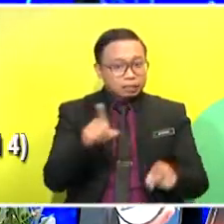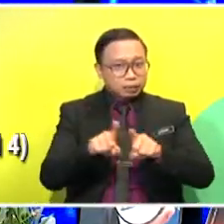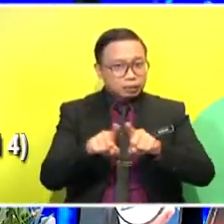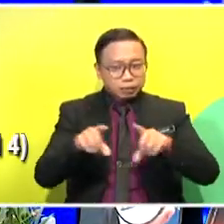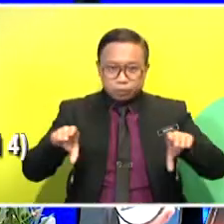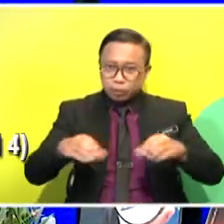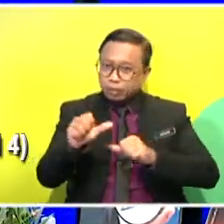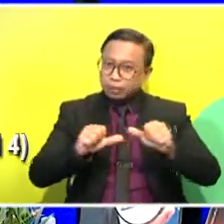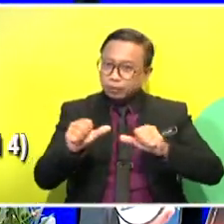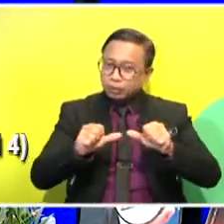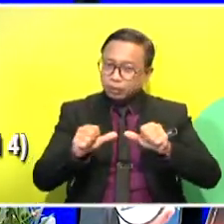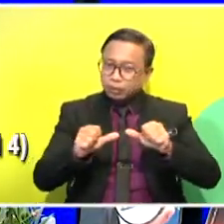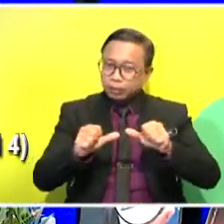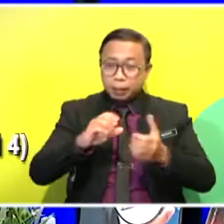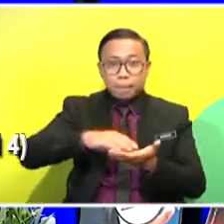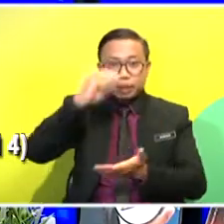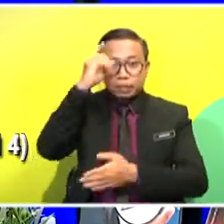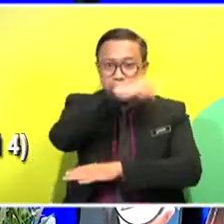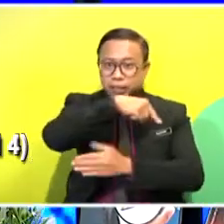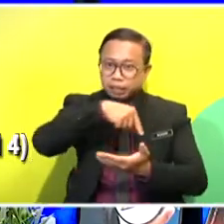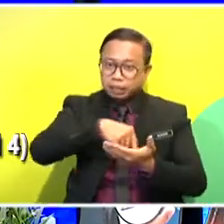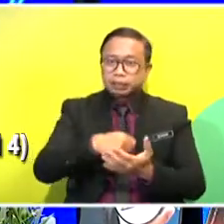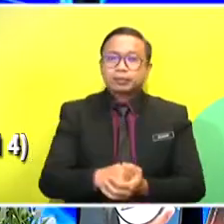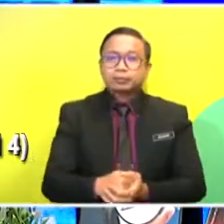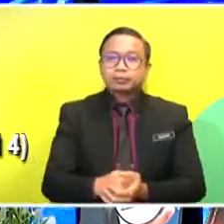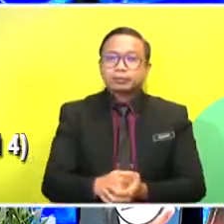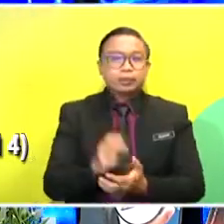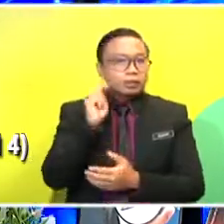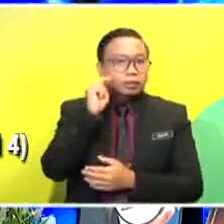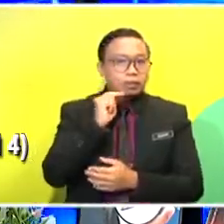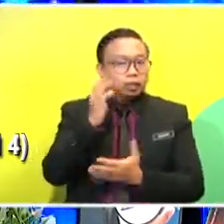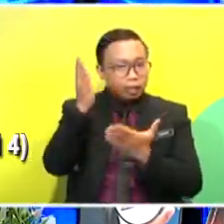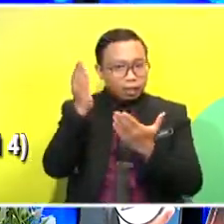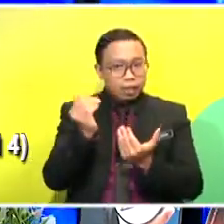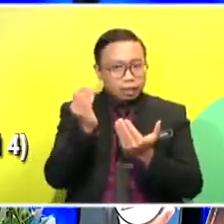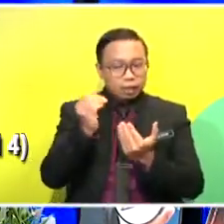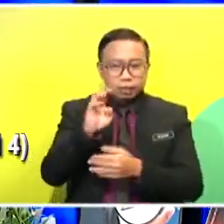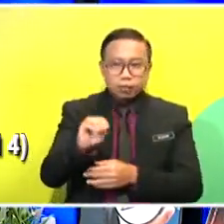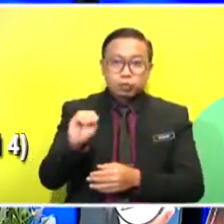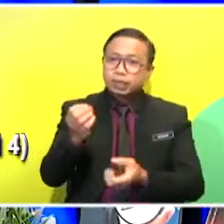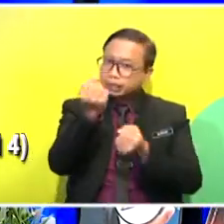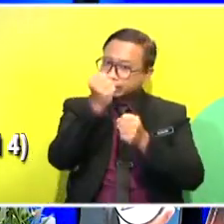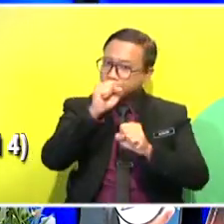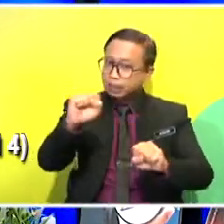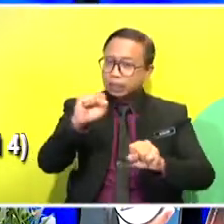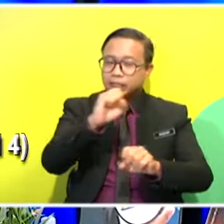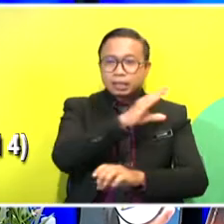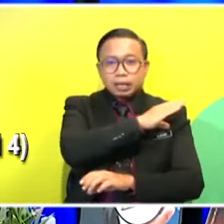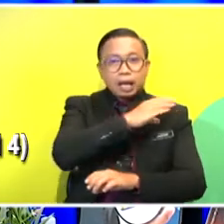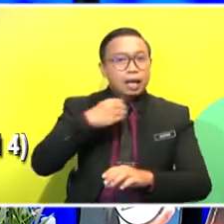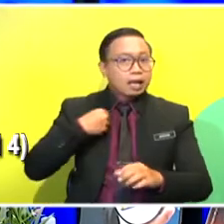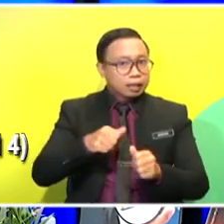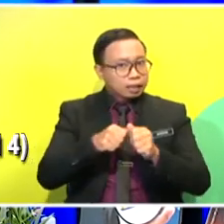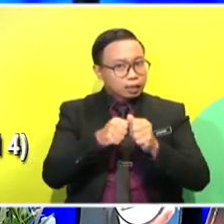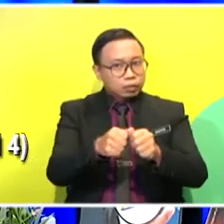aktiviti sepanjang sesi ini berlangsung. Jadi Nisa harapkan murid-murid di rumah semua bersedia dan ikuti episod ini